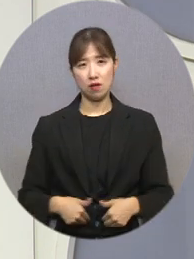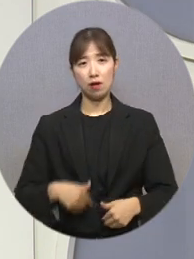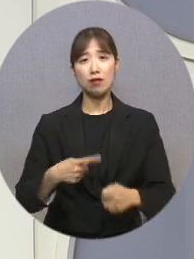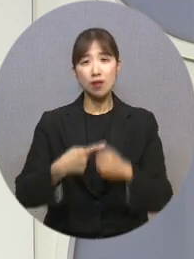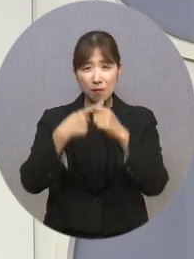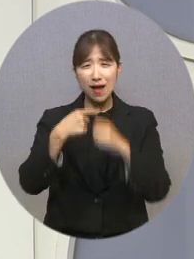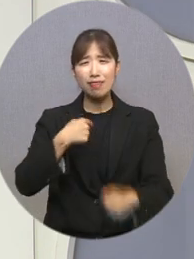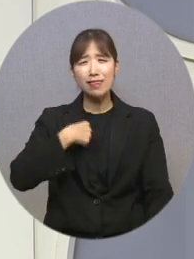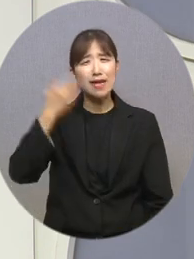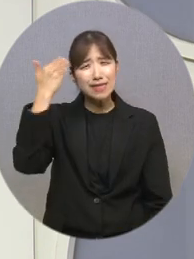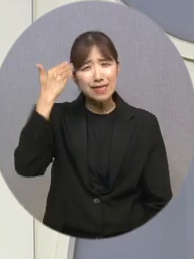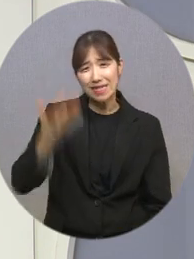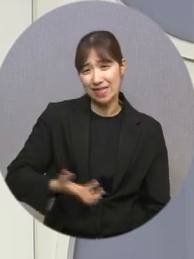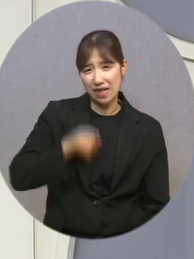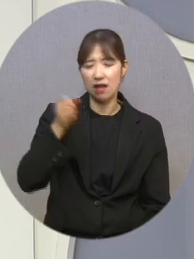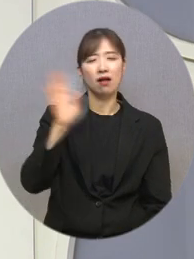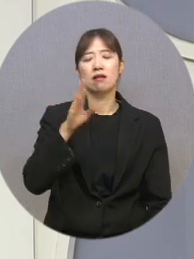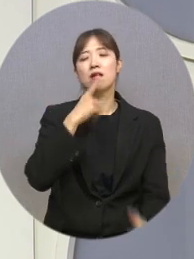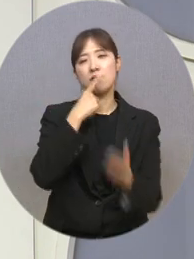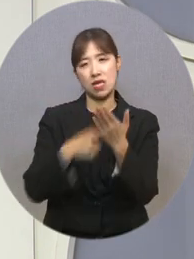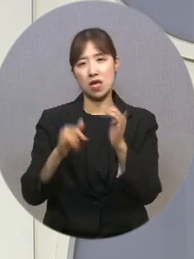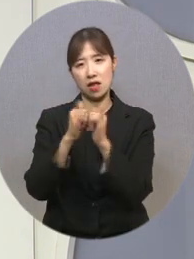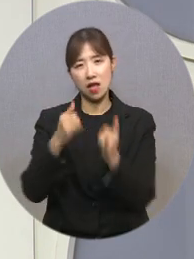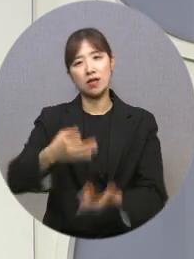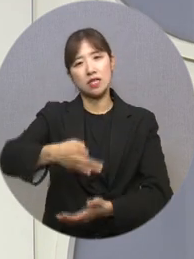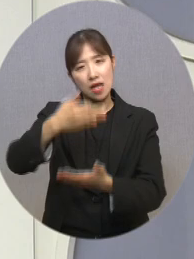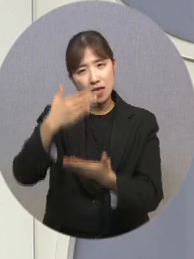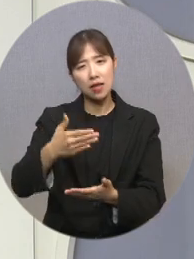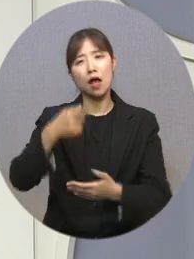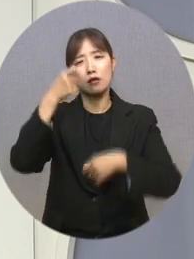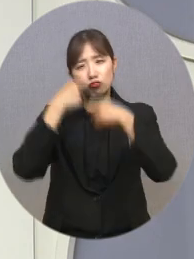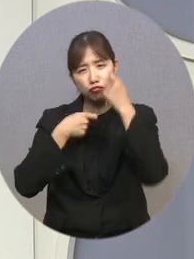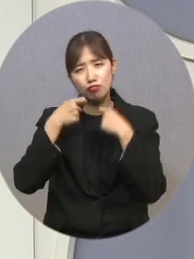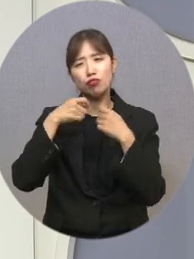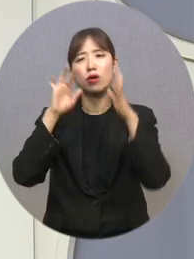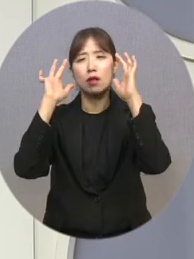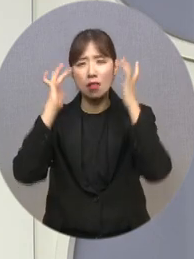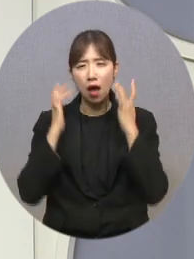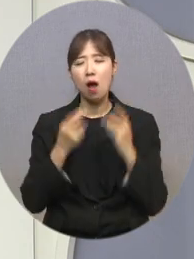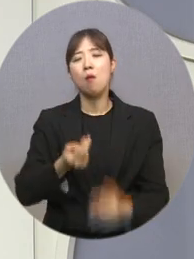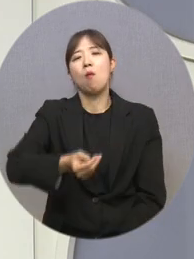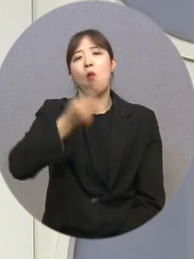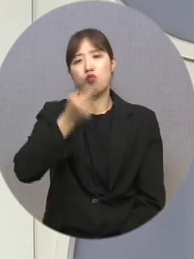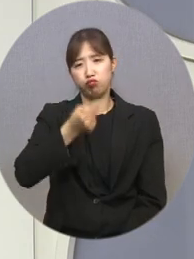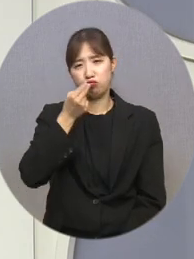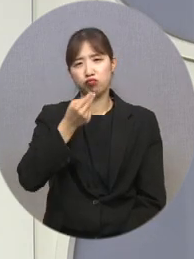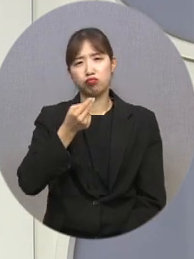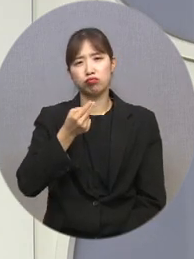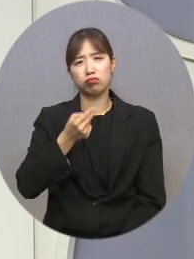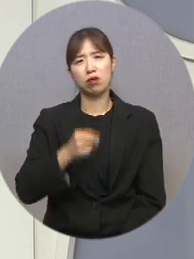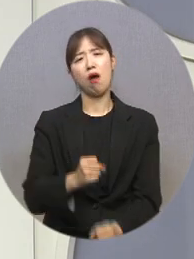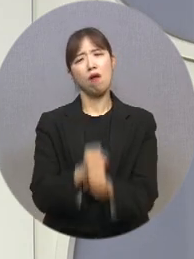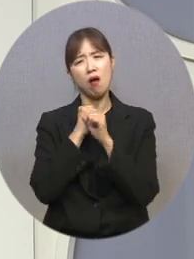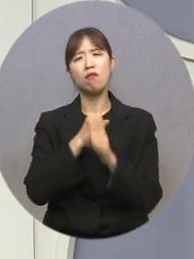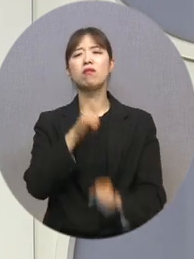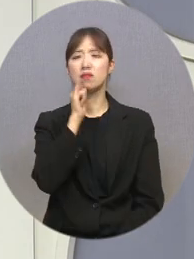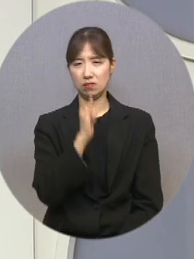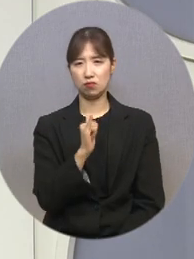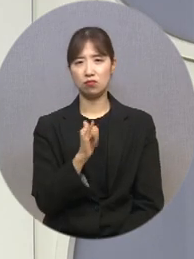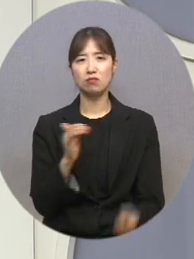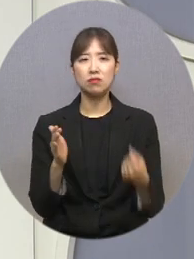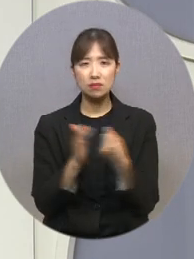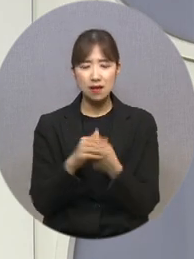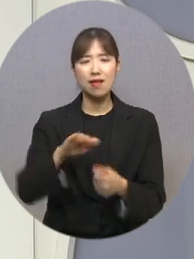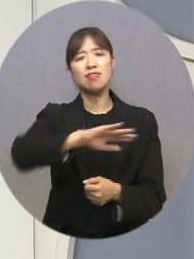두 번째는 그와 같이 피해자들의 재산과 눈물과 땀과 심지어는 목숨까지 극단적인 선택을 하거든요. 사기를 당해서. 어떤